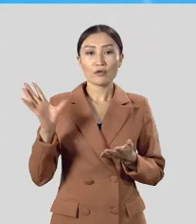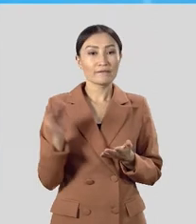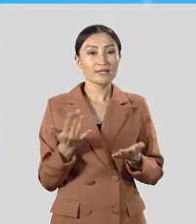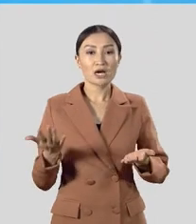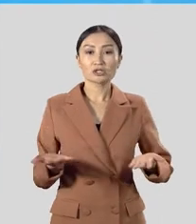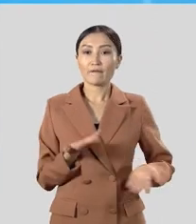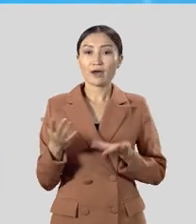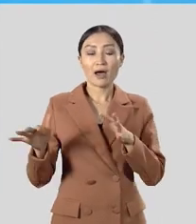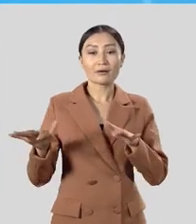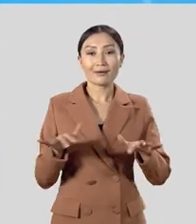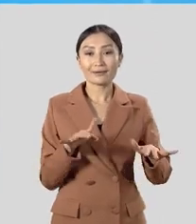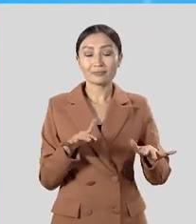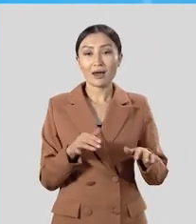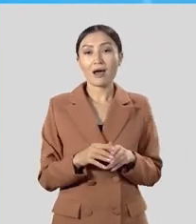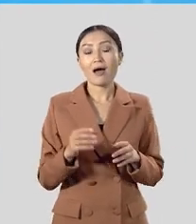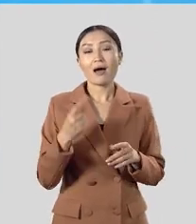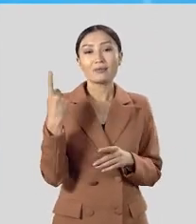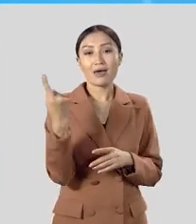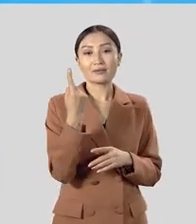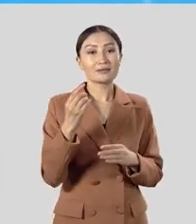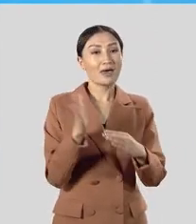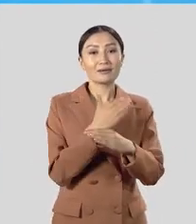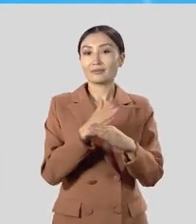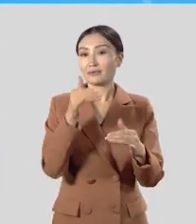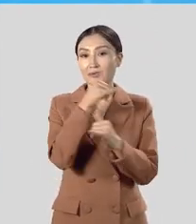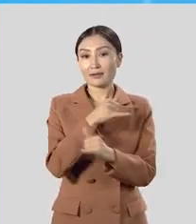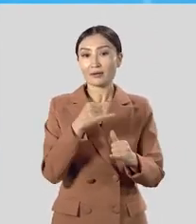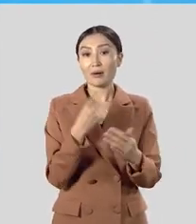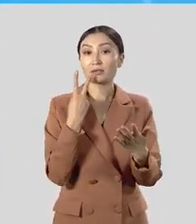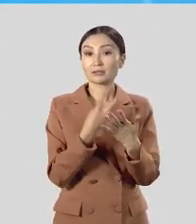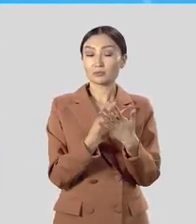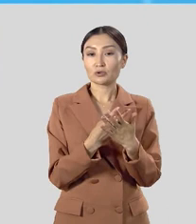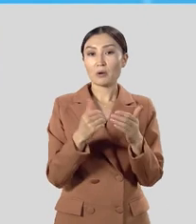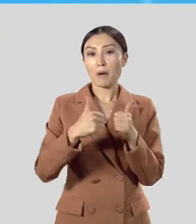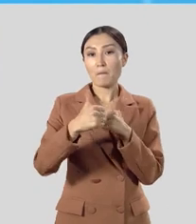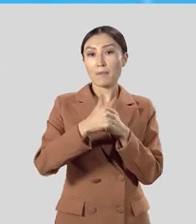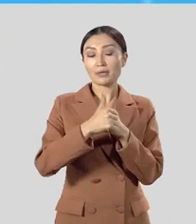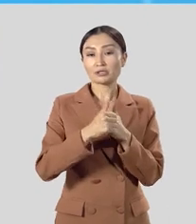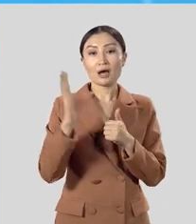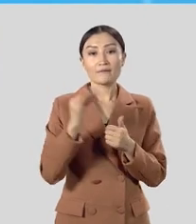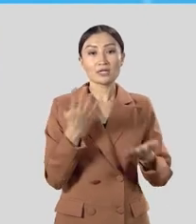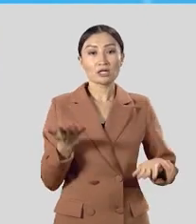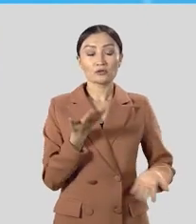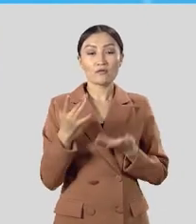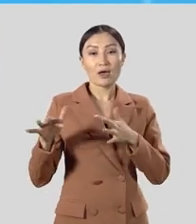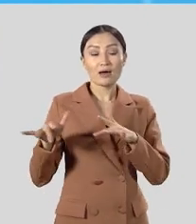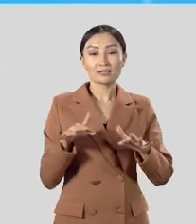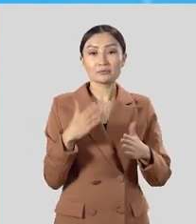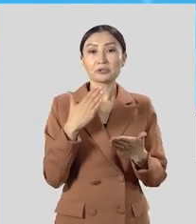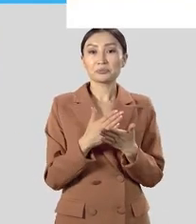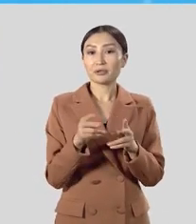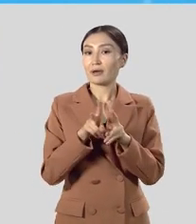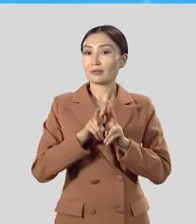живые организмы. Она едина и неделима. Давайте рассмотрим ее поближе. Все ли живые организмы